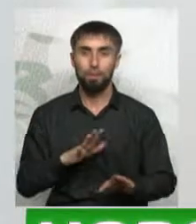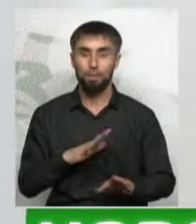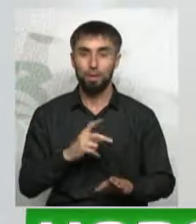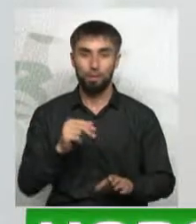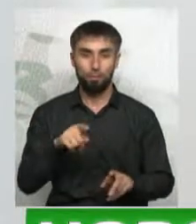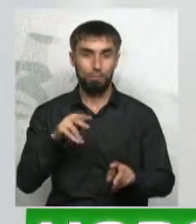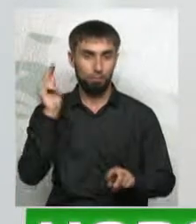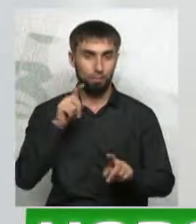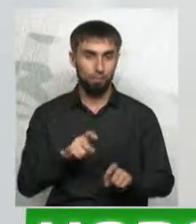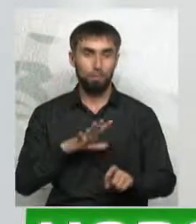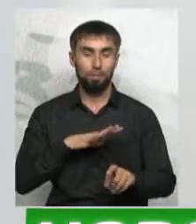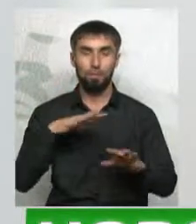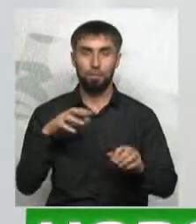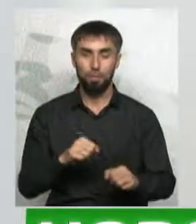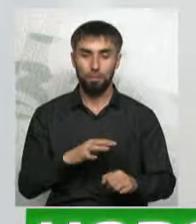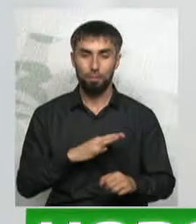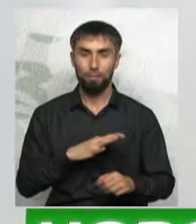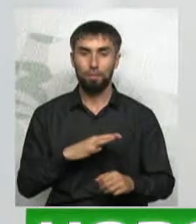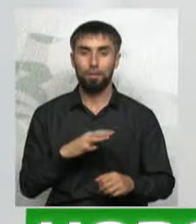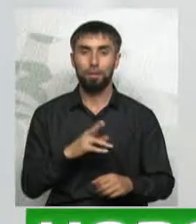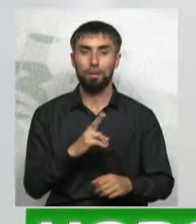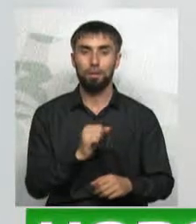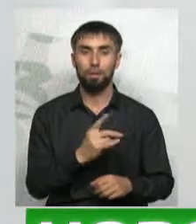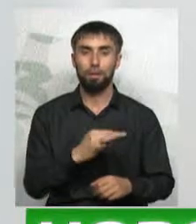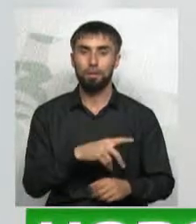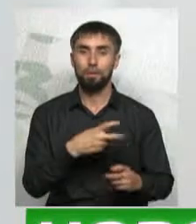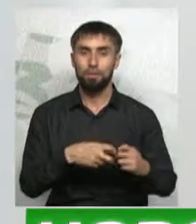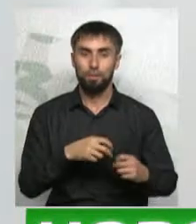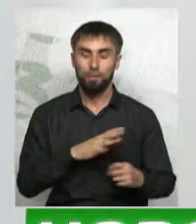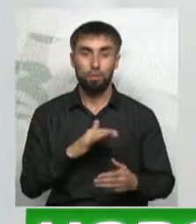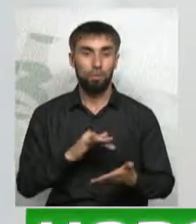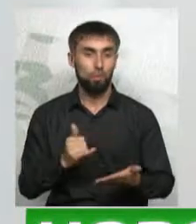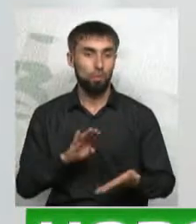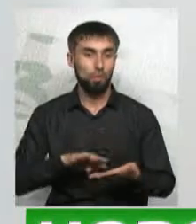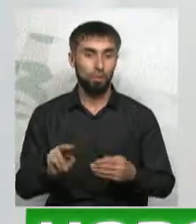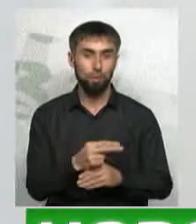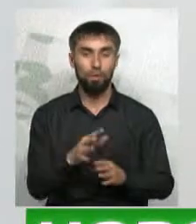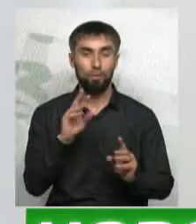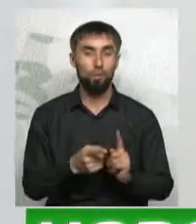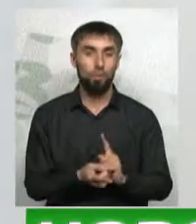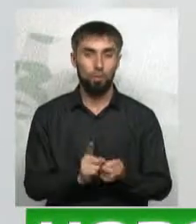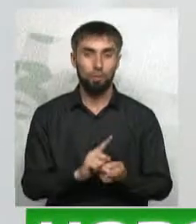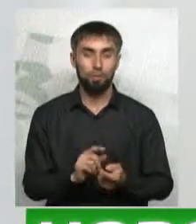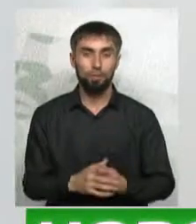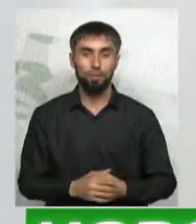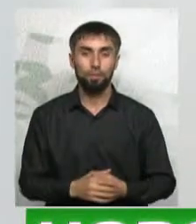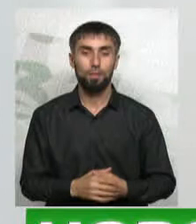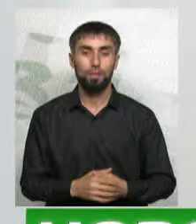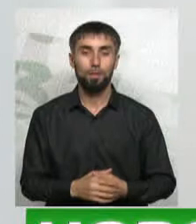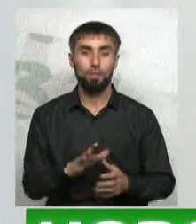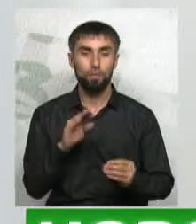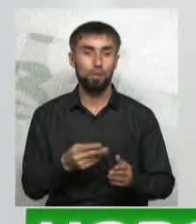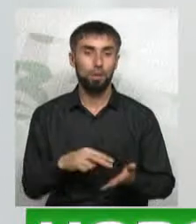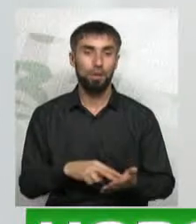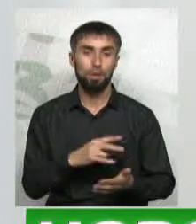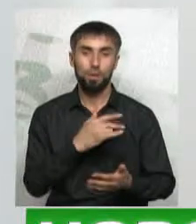уроке и мог выключить свет. Бывали перебои с канализацией, но сейчас после ремонта все, конечно, изменилось. Все стало намного